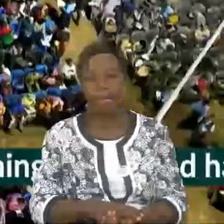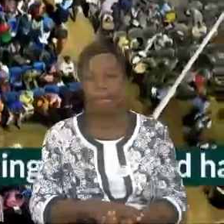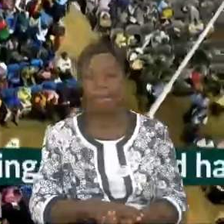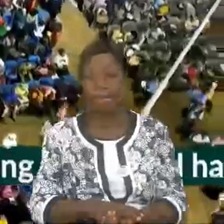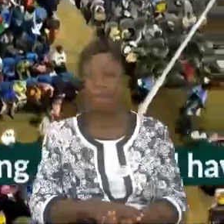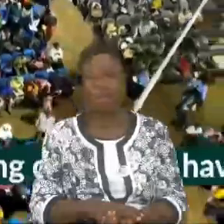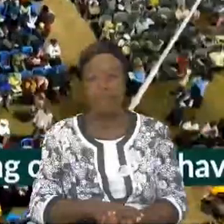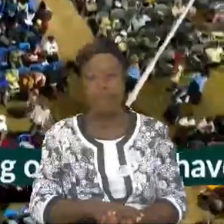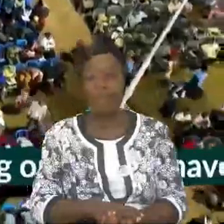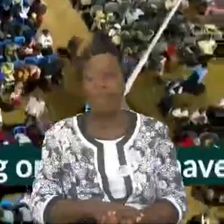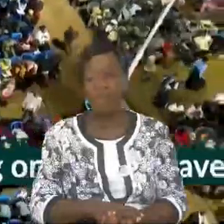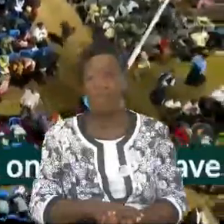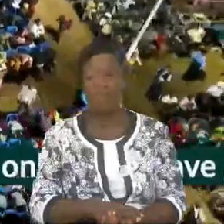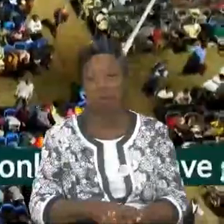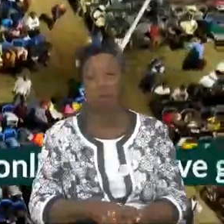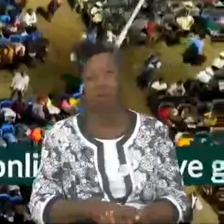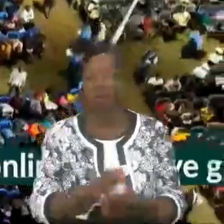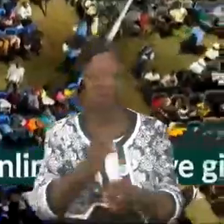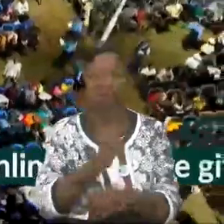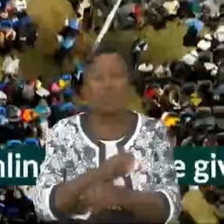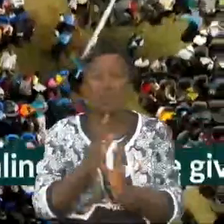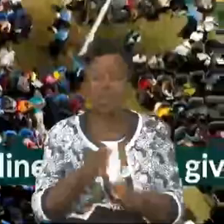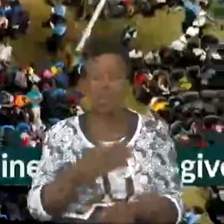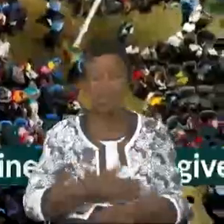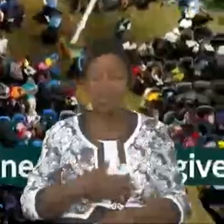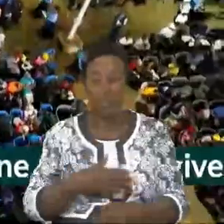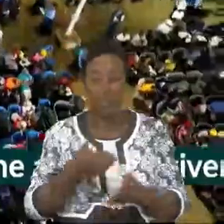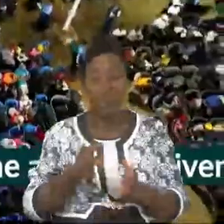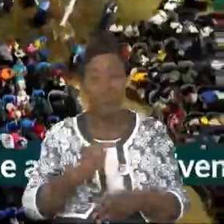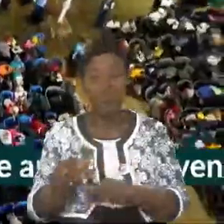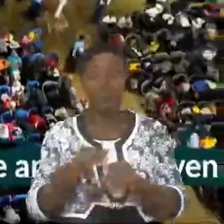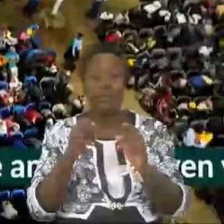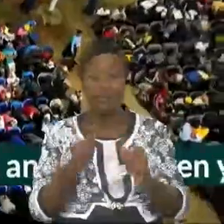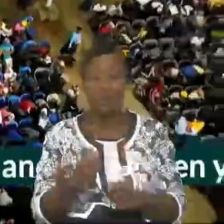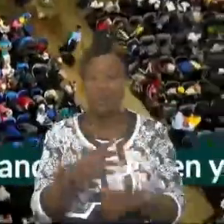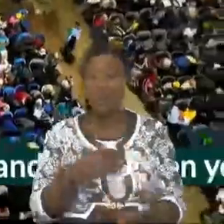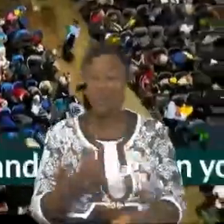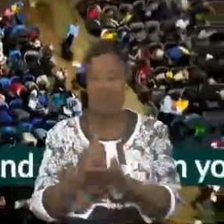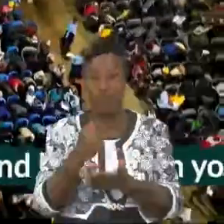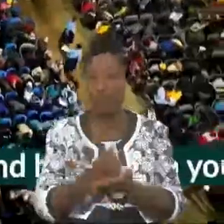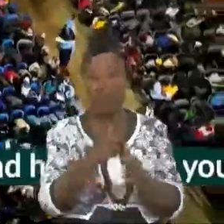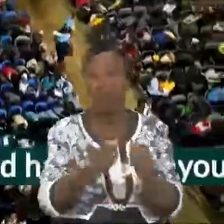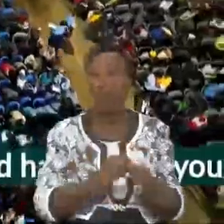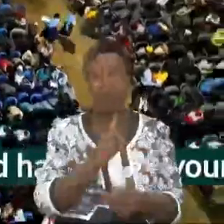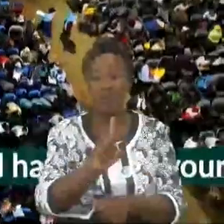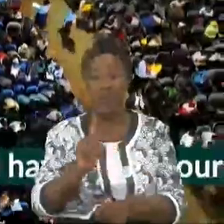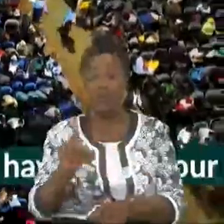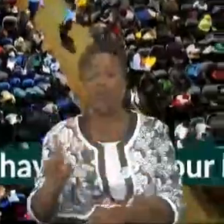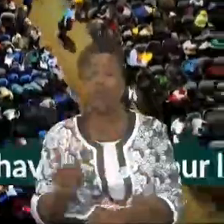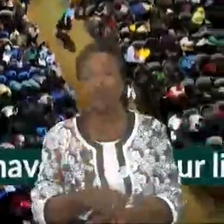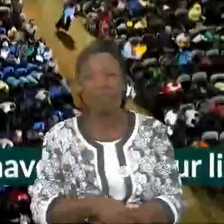Et si nous avons fini, soyons dans l'esprit de prière. Parce que l'homme de Dieu revient bientôt.